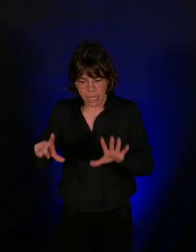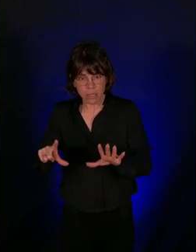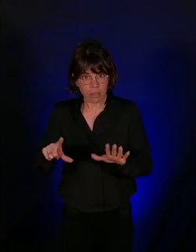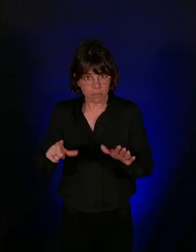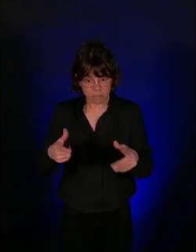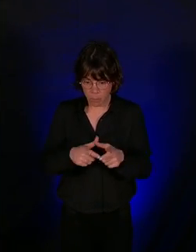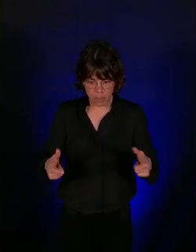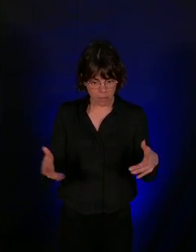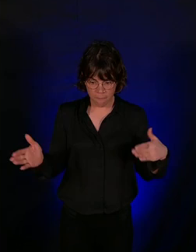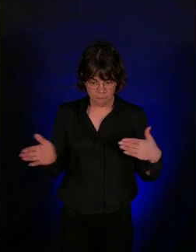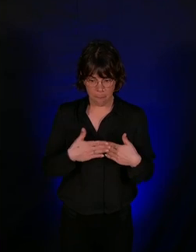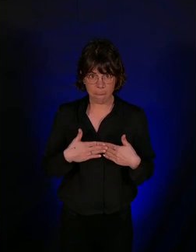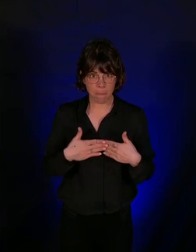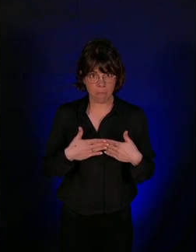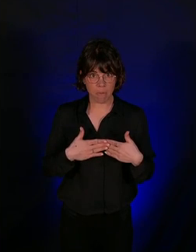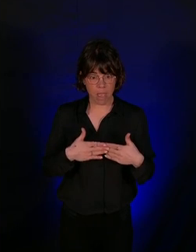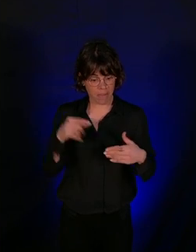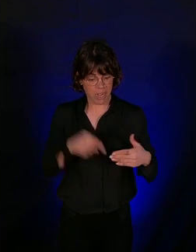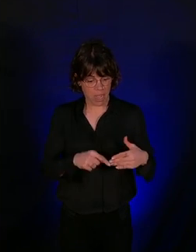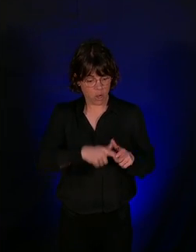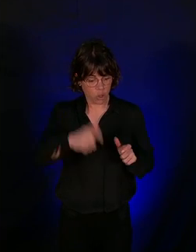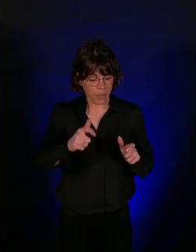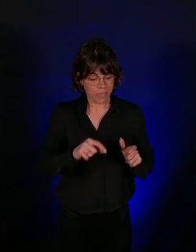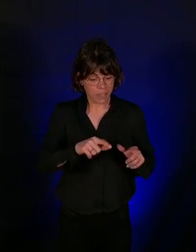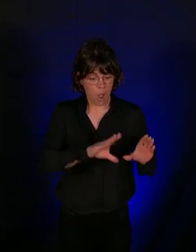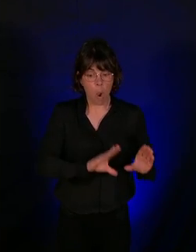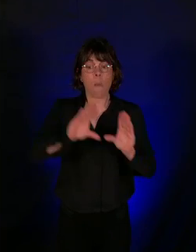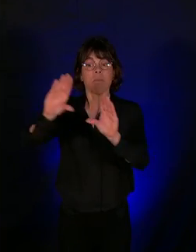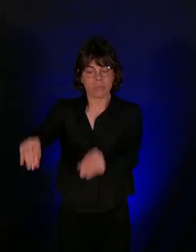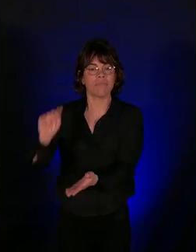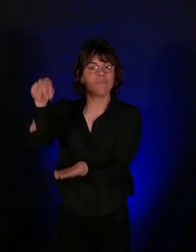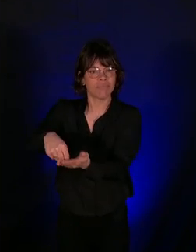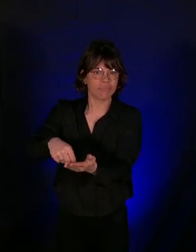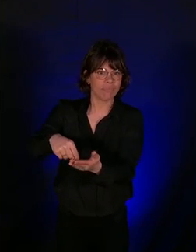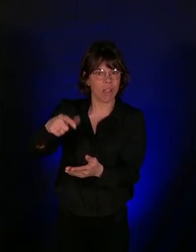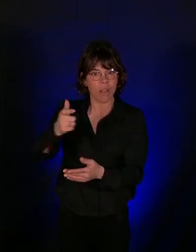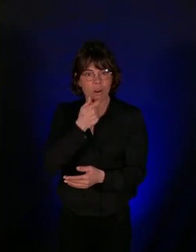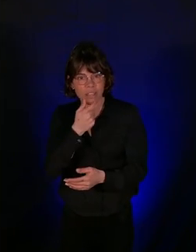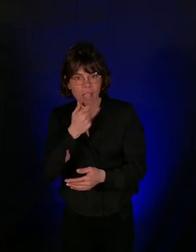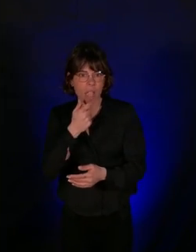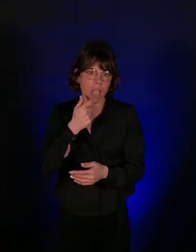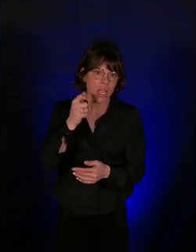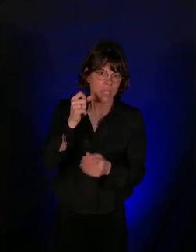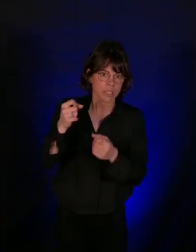définite avec la délocalisation de notre activité en partie entre l'Angleterre et les